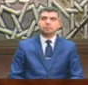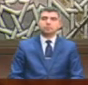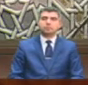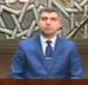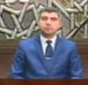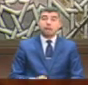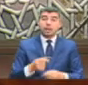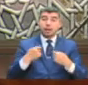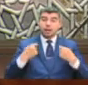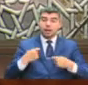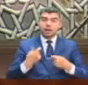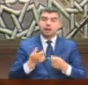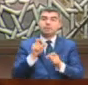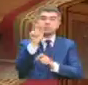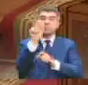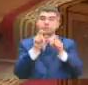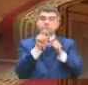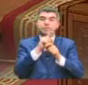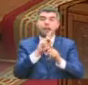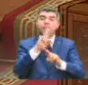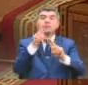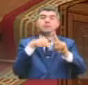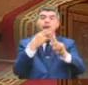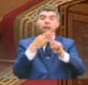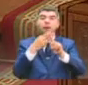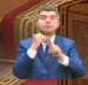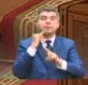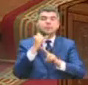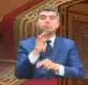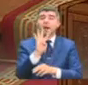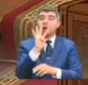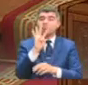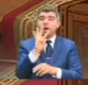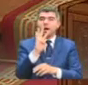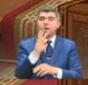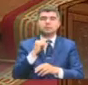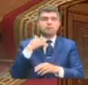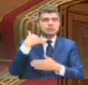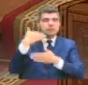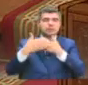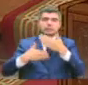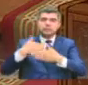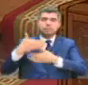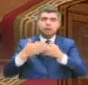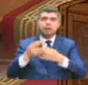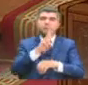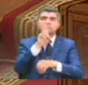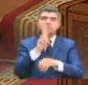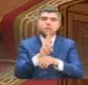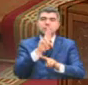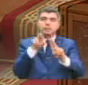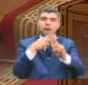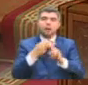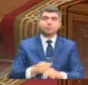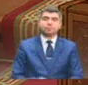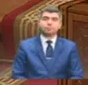السادة والسيدات النواب المحترمين، جاوبت أربعة المرات هذا المجلس على موضوع ديال الطبقة الوسطى.